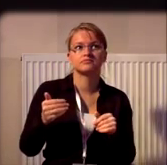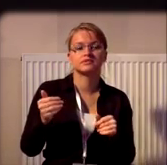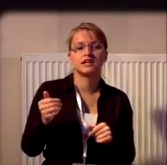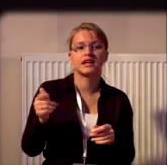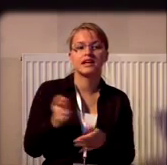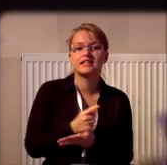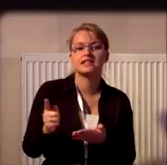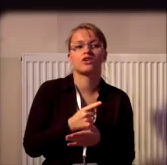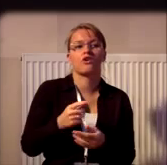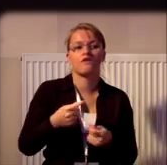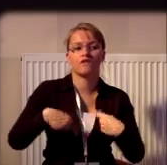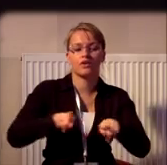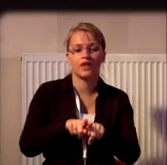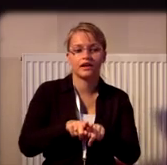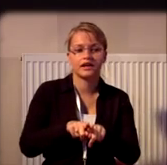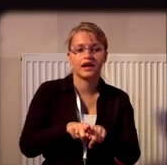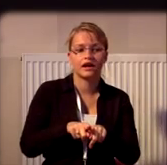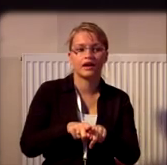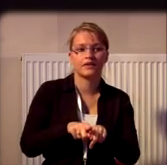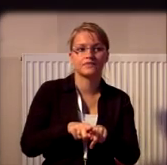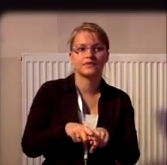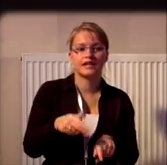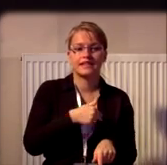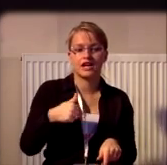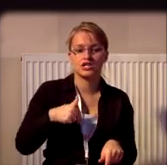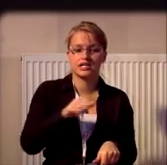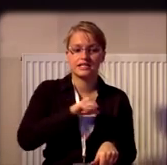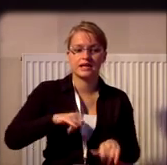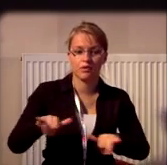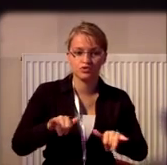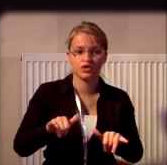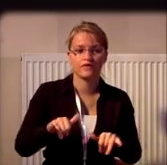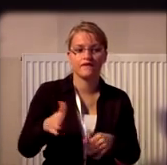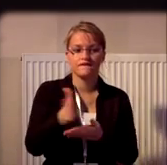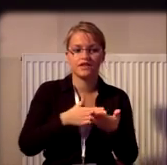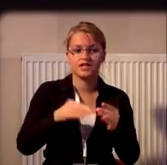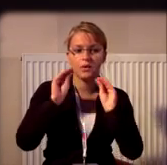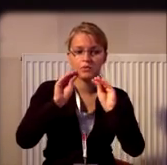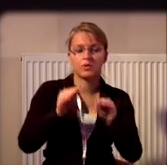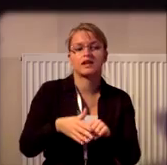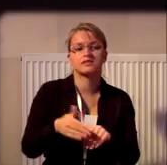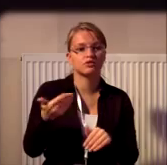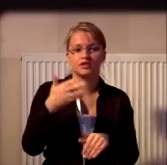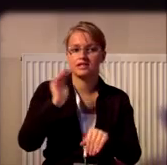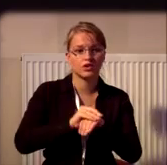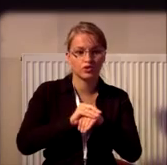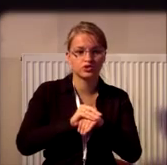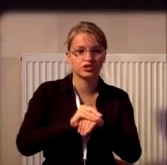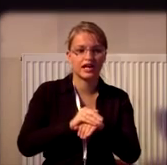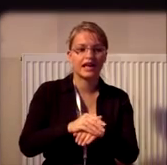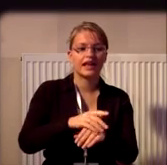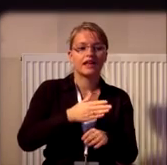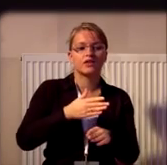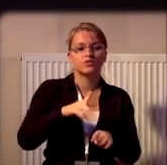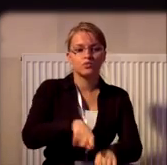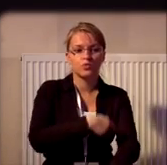realizacji. Jednostki samorządu terytorialnego, czyli nasz Wydział Edukacji, może nie zgodzić się na ciągłe funkcjonowanie, na